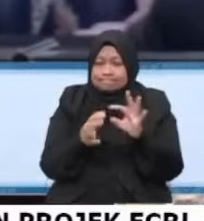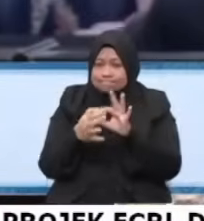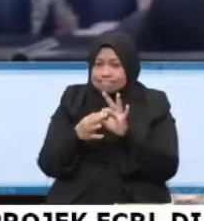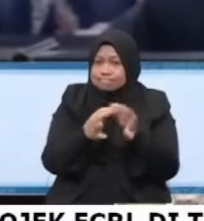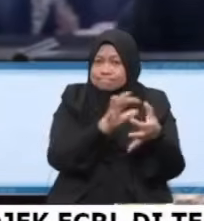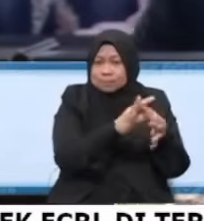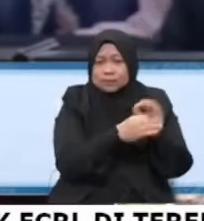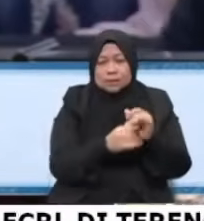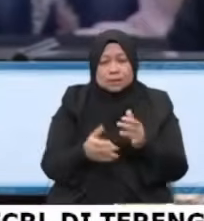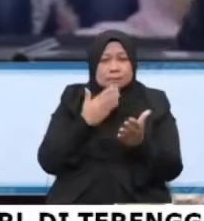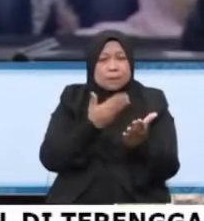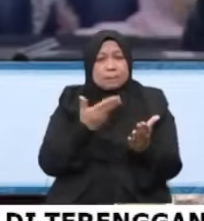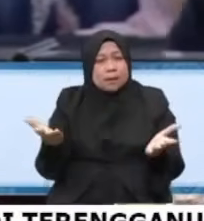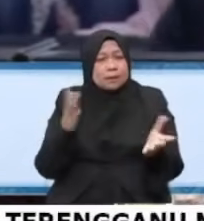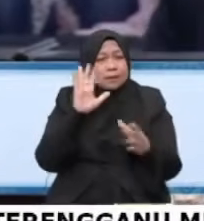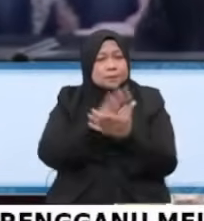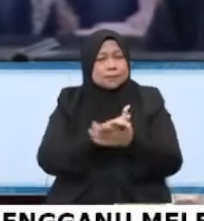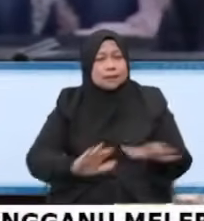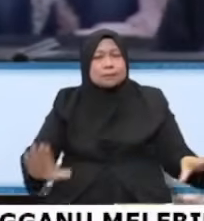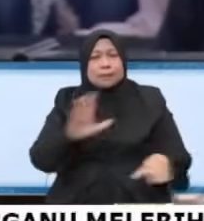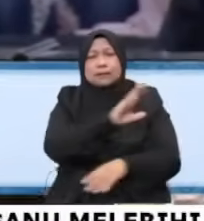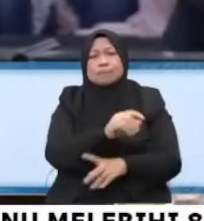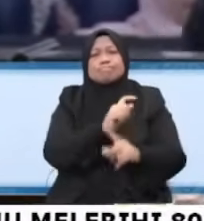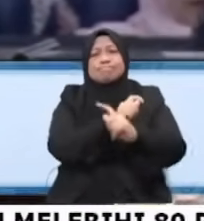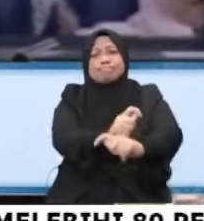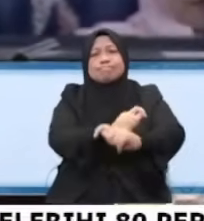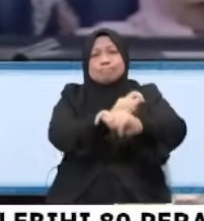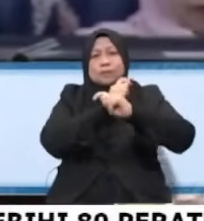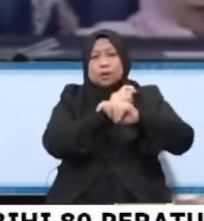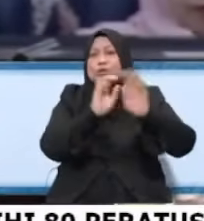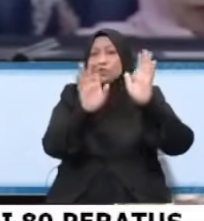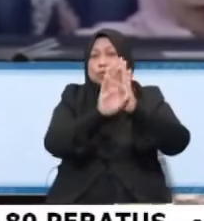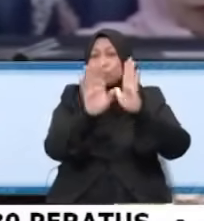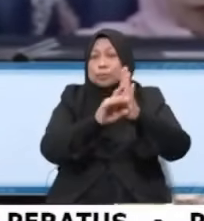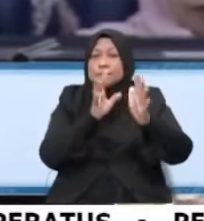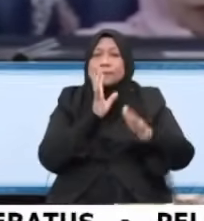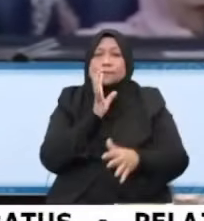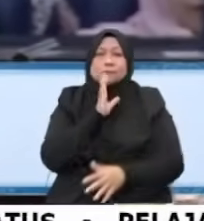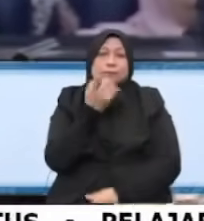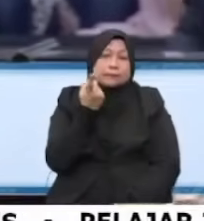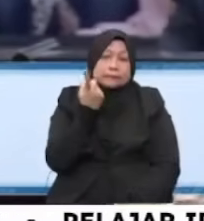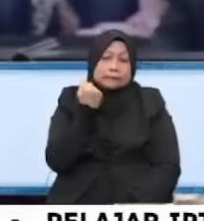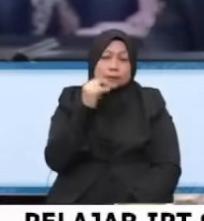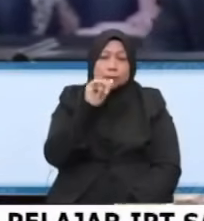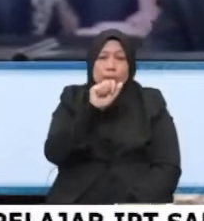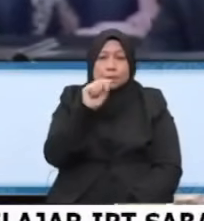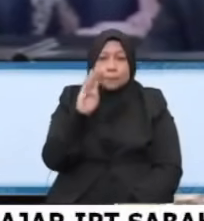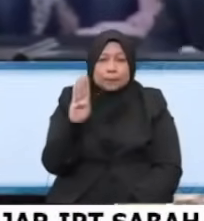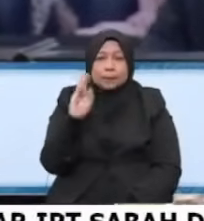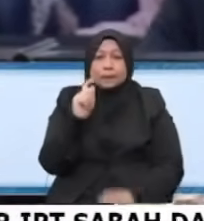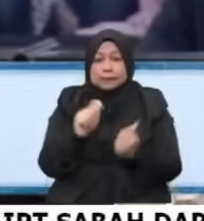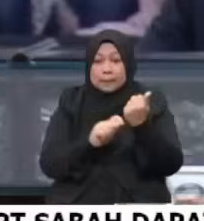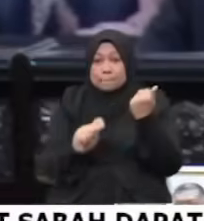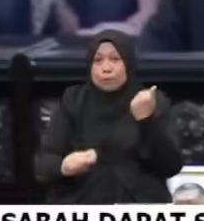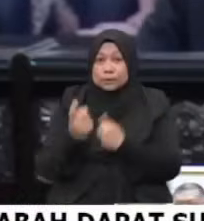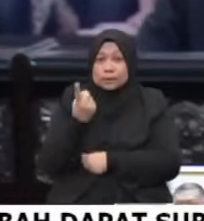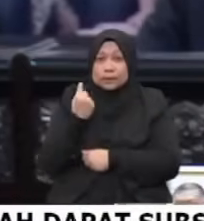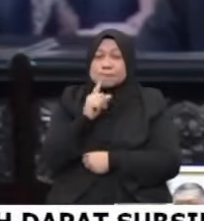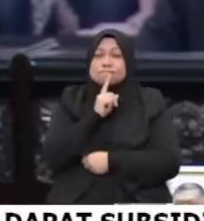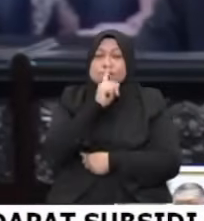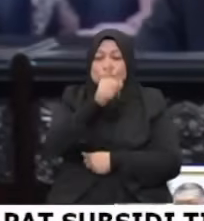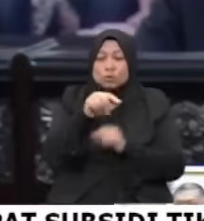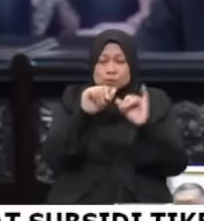bekalan yang selamat dan berdaya tahan seperti apa yang disebutkan oleh yang amat berhormat Tambun tadi